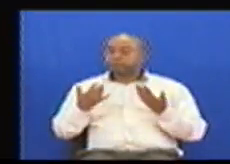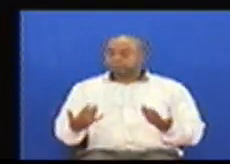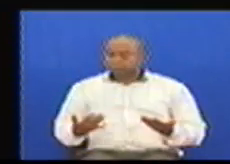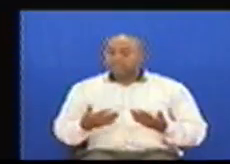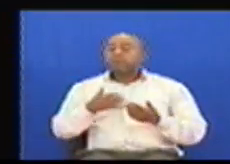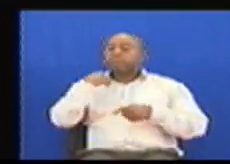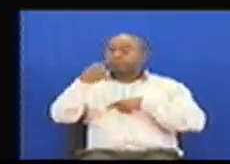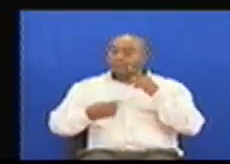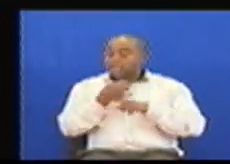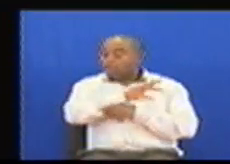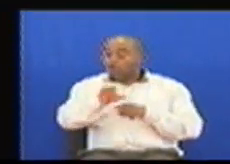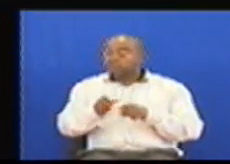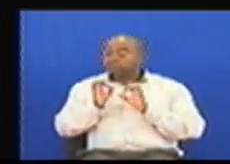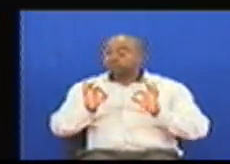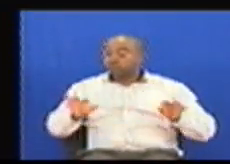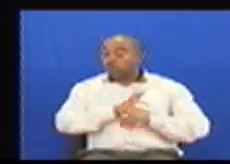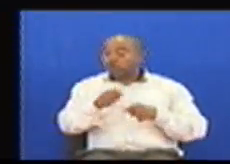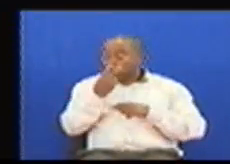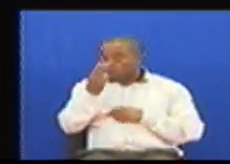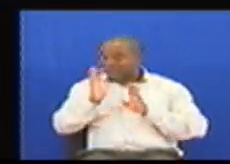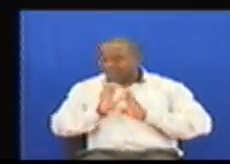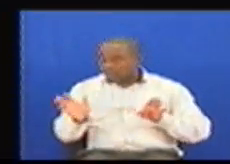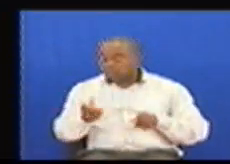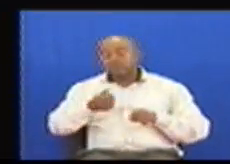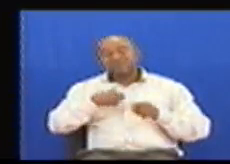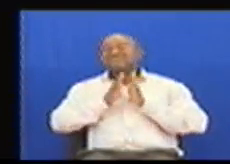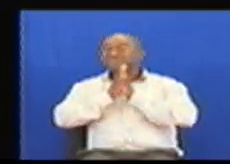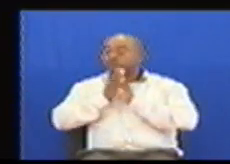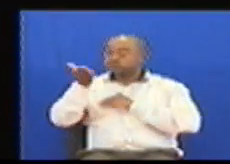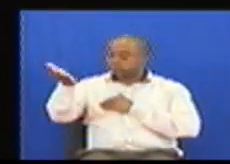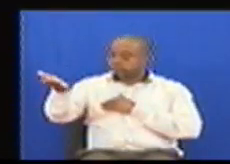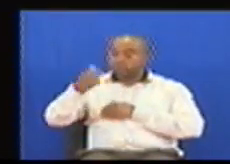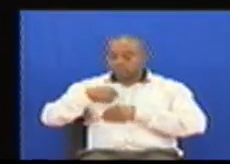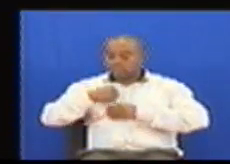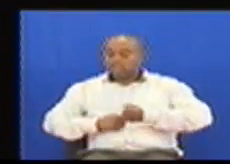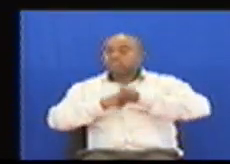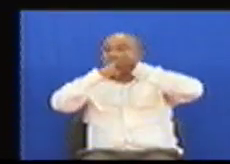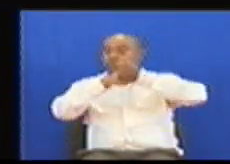tumeiona. Mheshimiwa Naibu Spika, baada ya kusema haya nakushukuru sana na ninaunga mkono hoja.